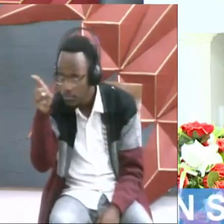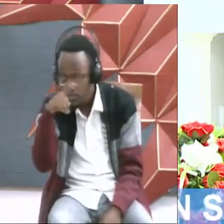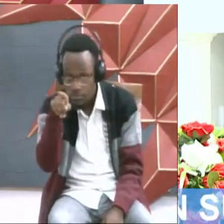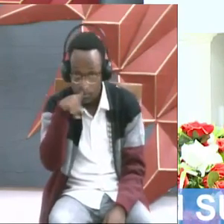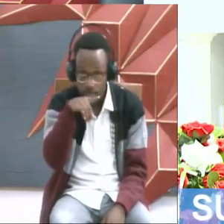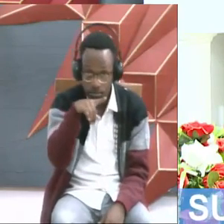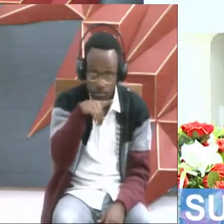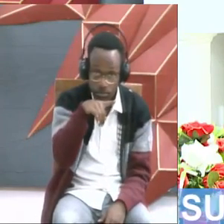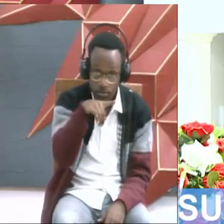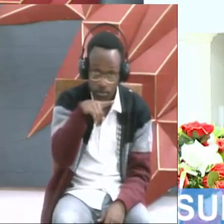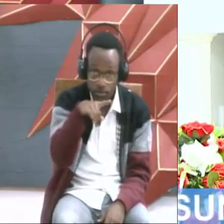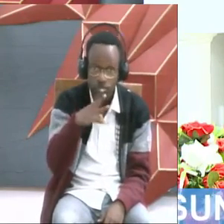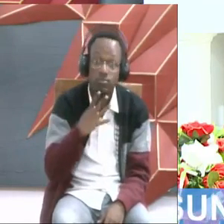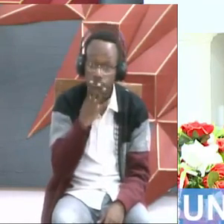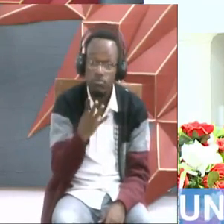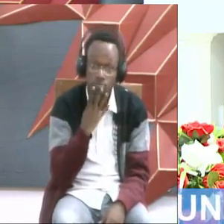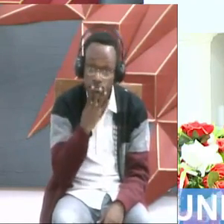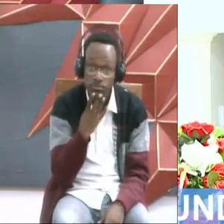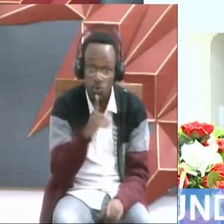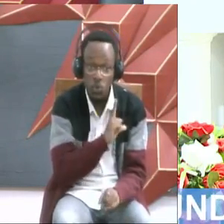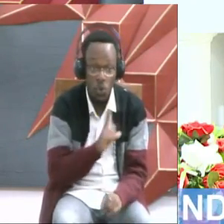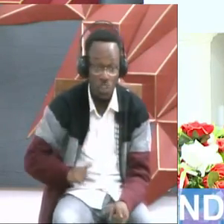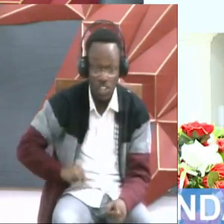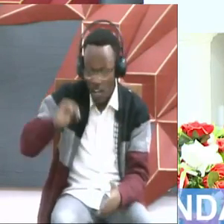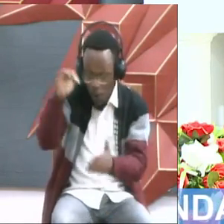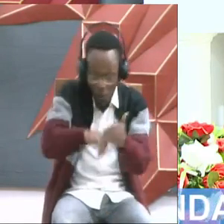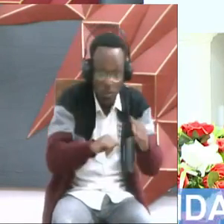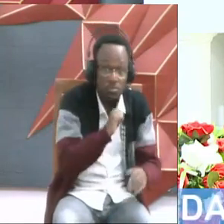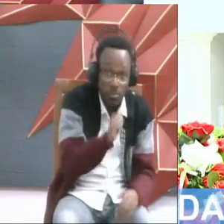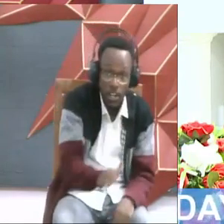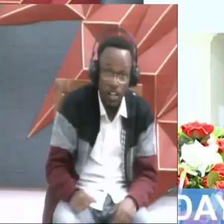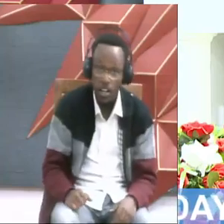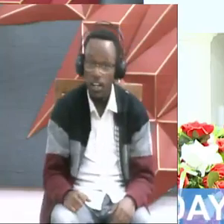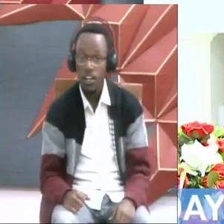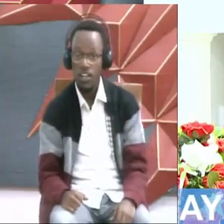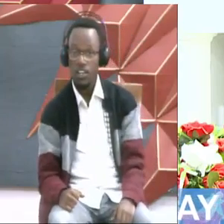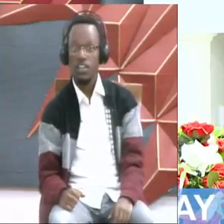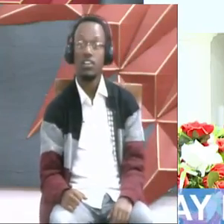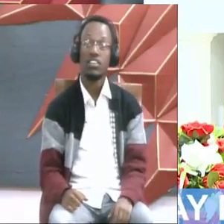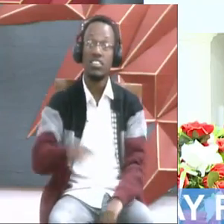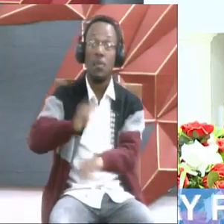data atateye bizorandugwa seront arrachés